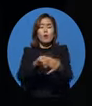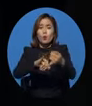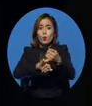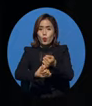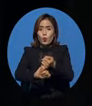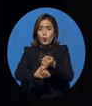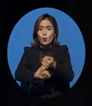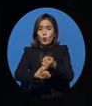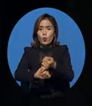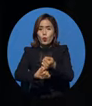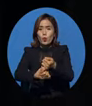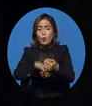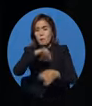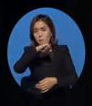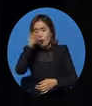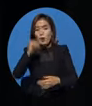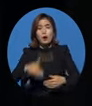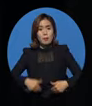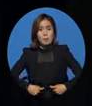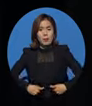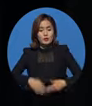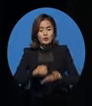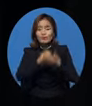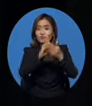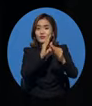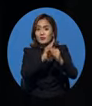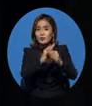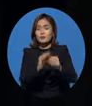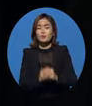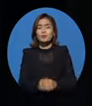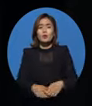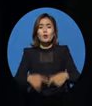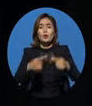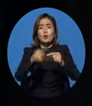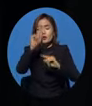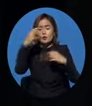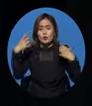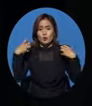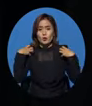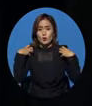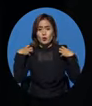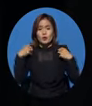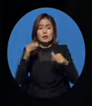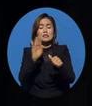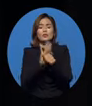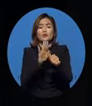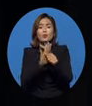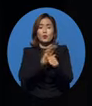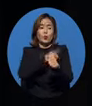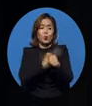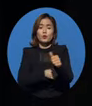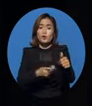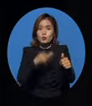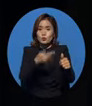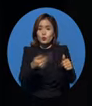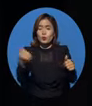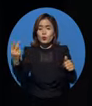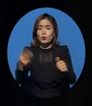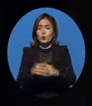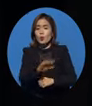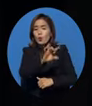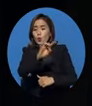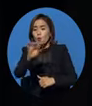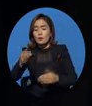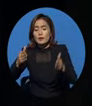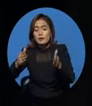개정에서 통과 시켜야 된다 지금 올라가 있습니다만 하나는 정부의 지원 근거도 만들고 2공기 * 그 기간을